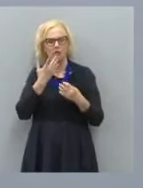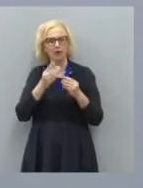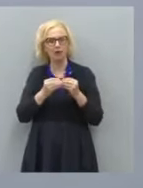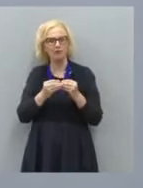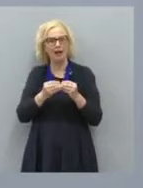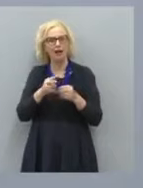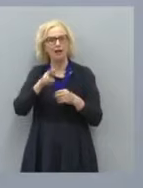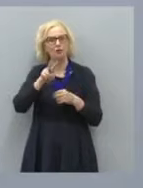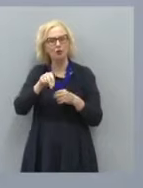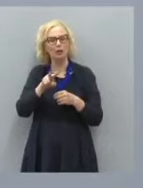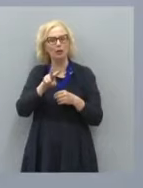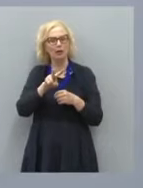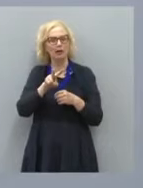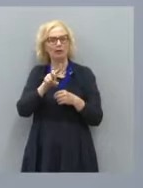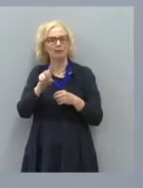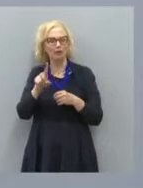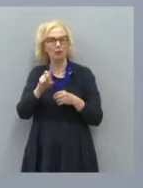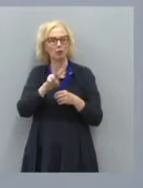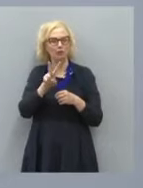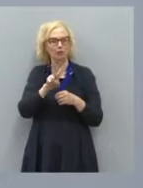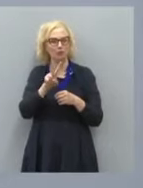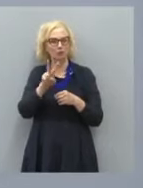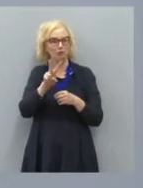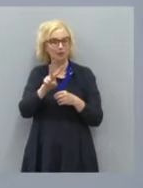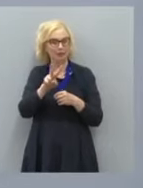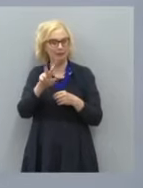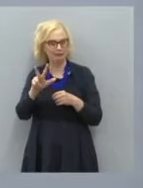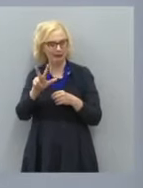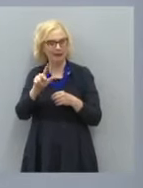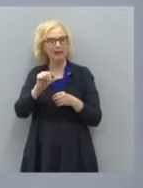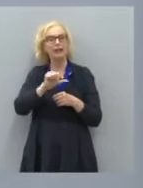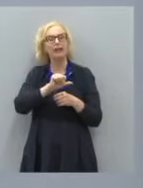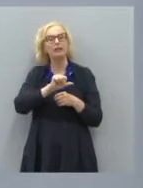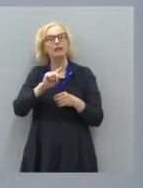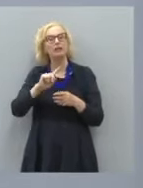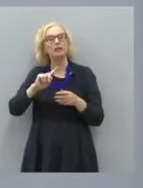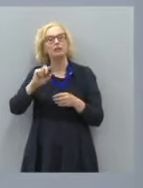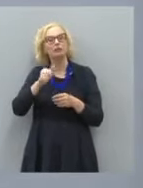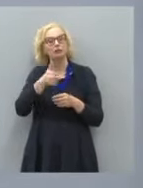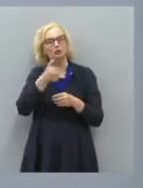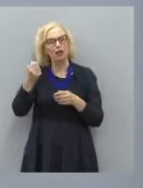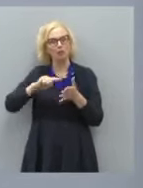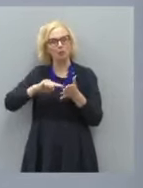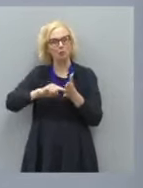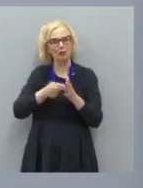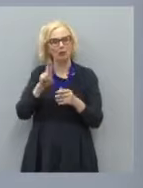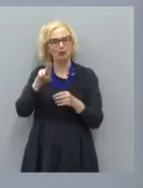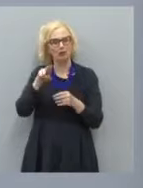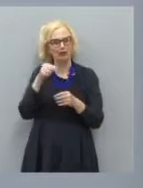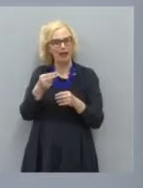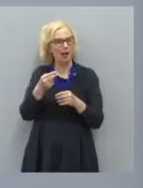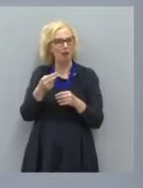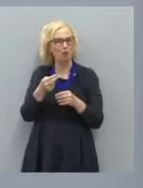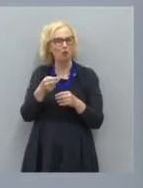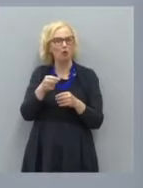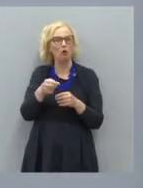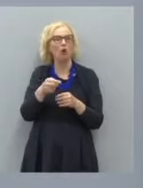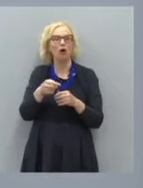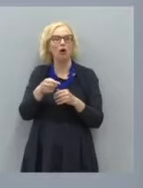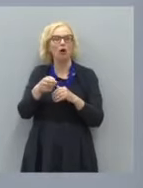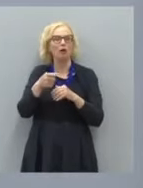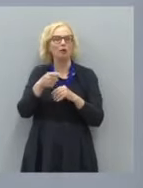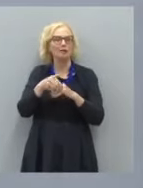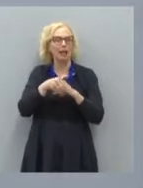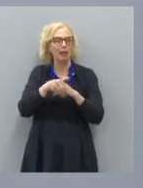21 nel 22 nel 23 100 milioni di debito ogni anno per investimenti siamo riusciti nel